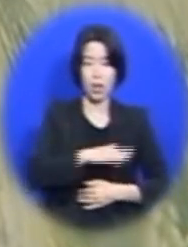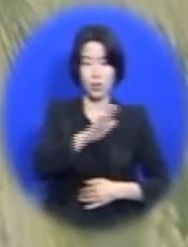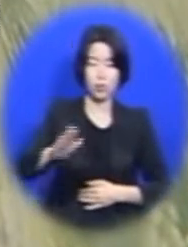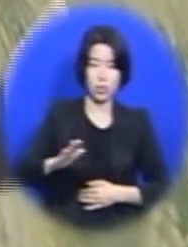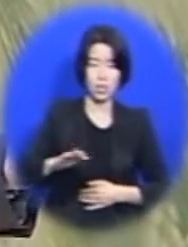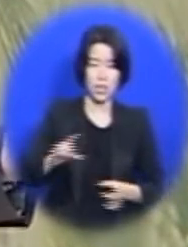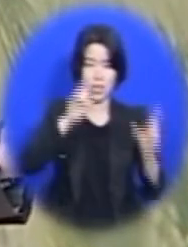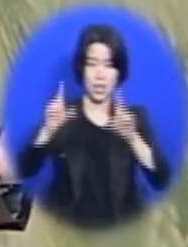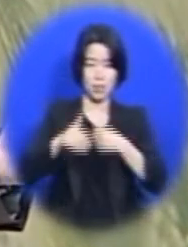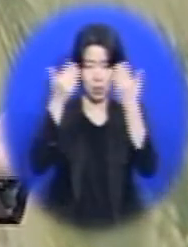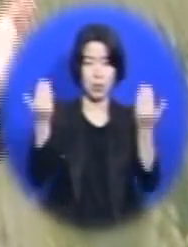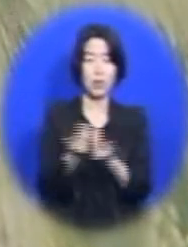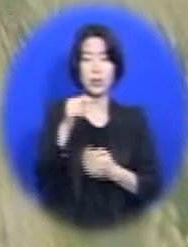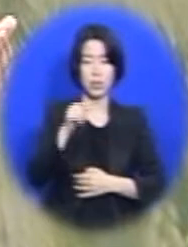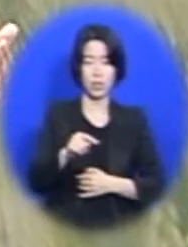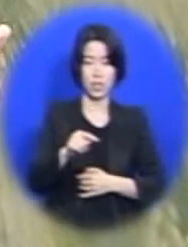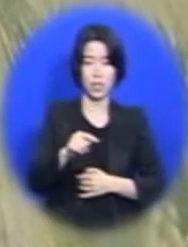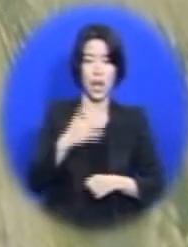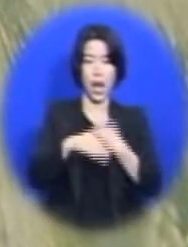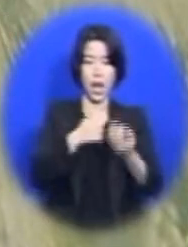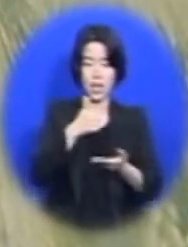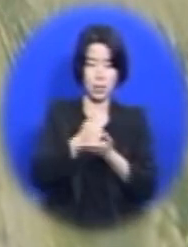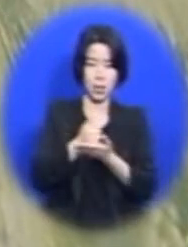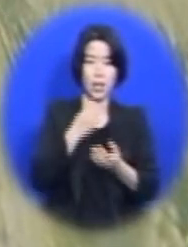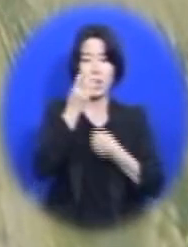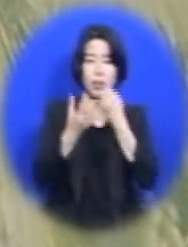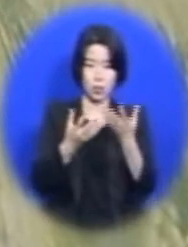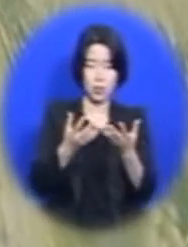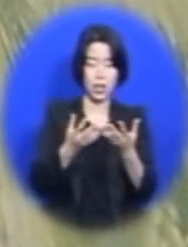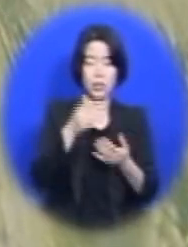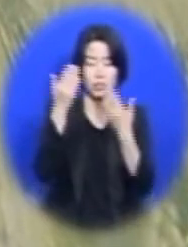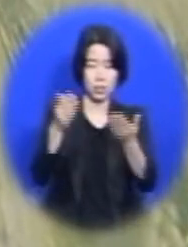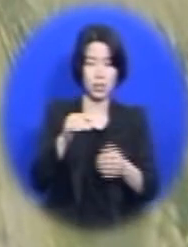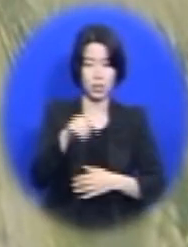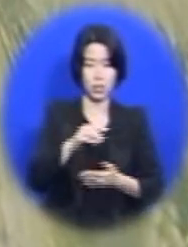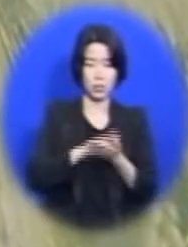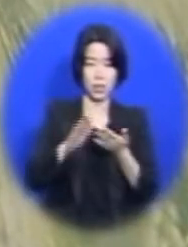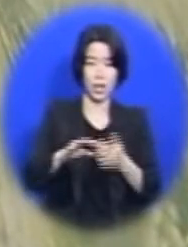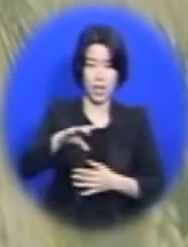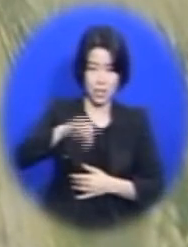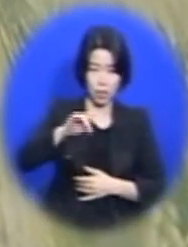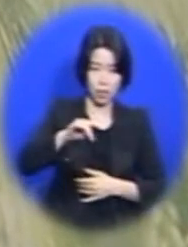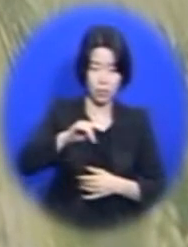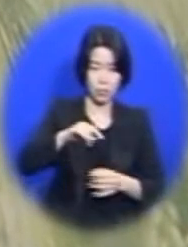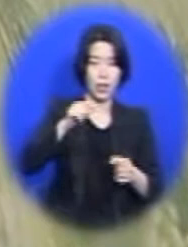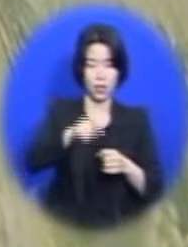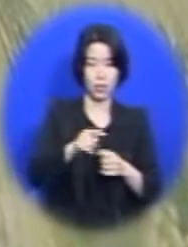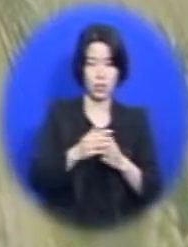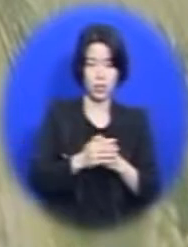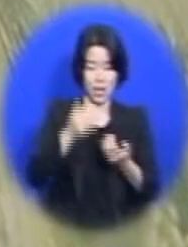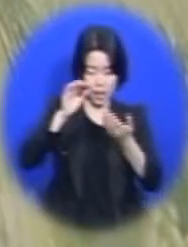삶의 모든 것이 다 하나님의 것이라고 고백하는 겁니다. 여러분, 첫 것은 나머지 모든